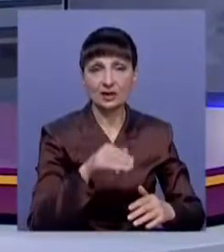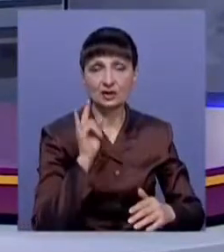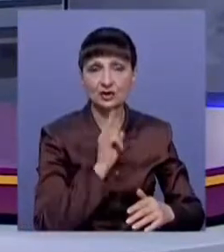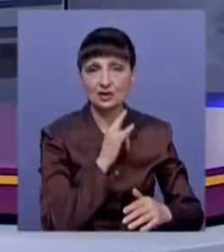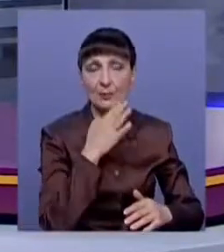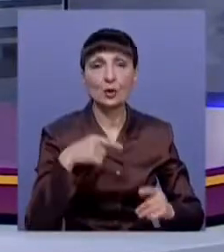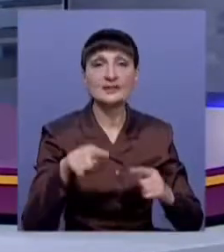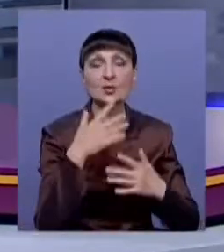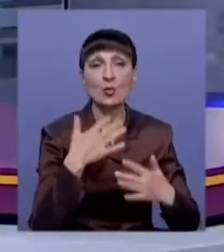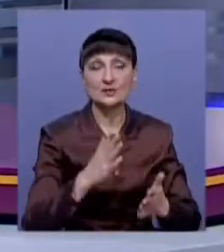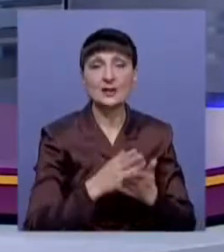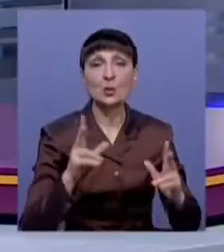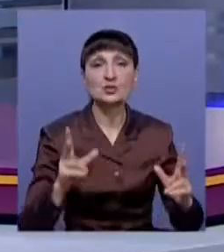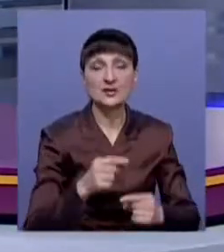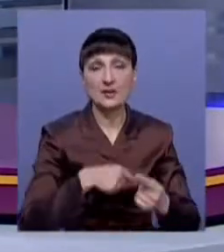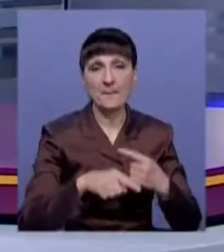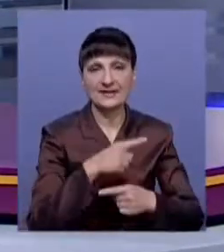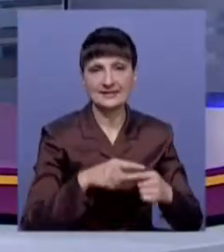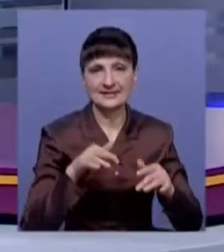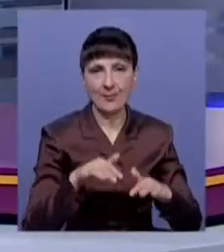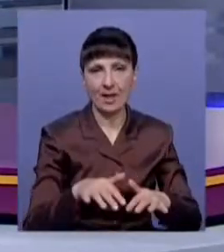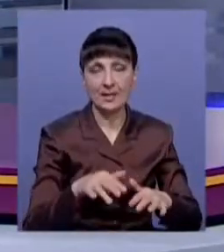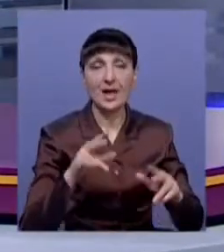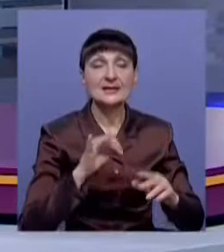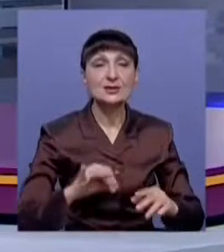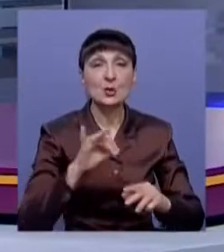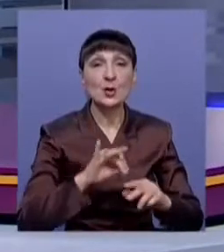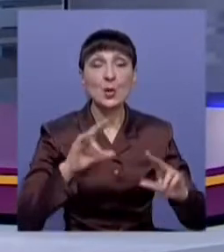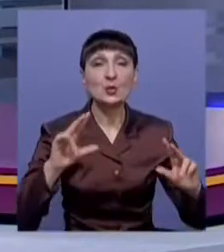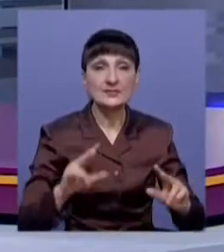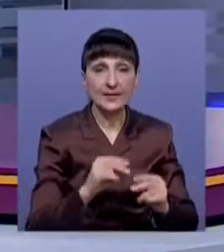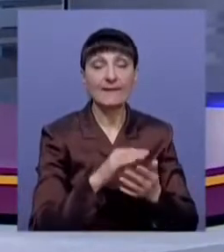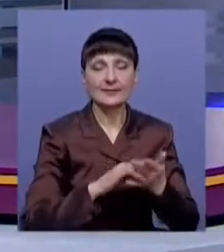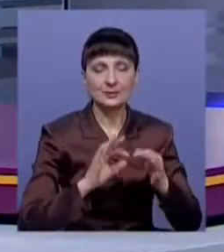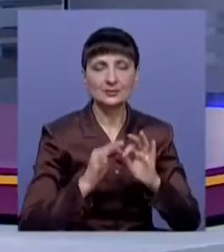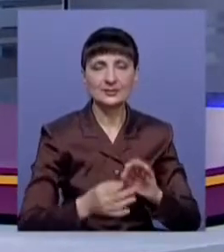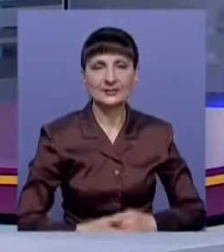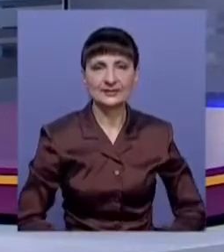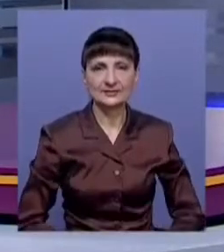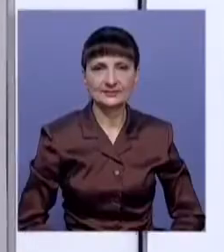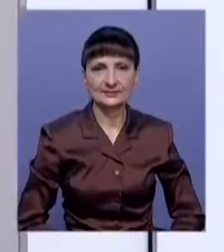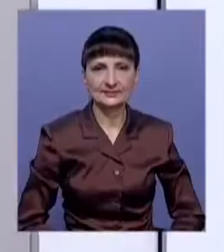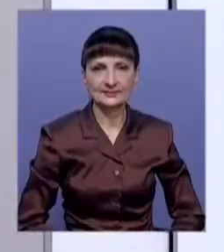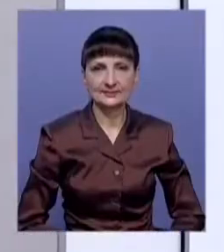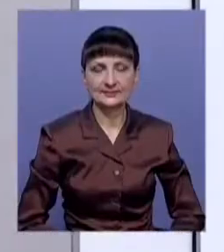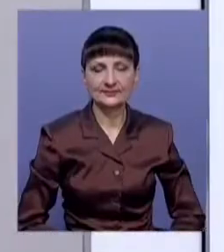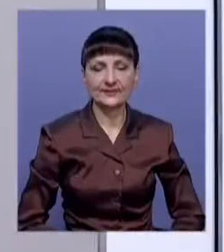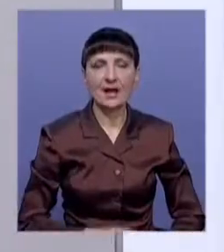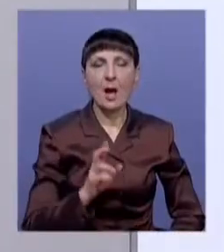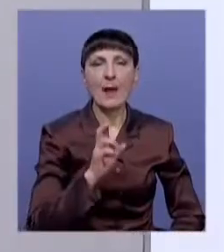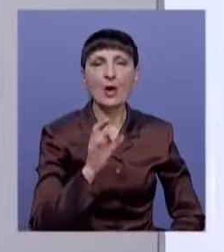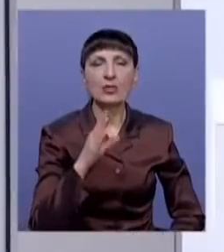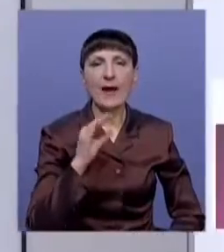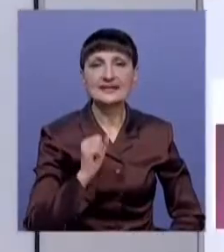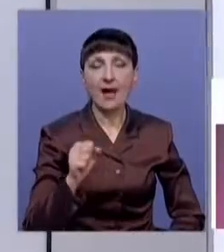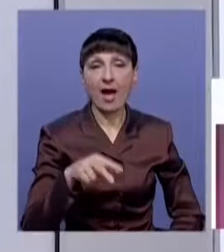многие из них уже стали успешными бизнес-вуман истории успеха в репортаже рамен и мир зале мой бах тот бас алатауского